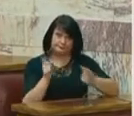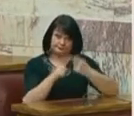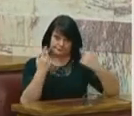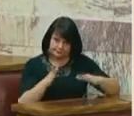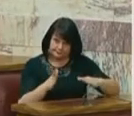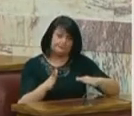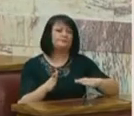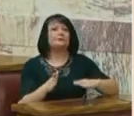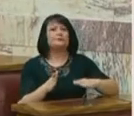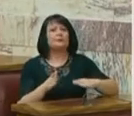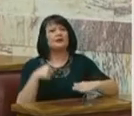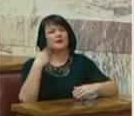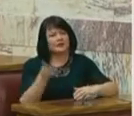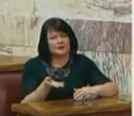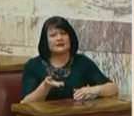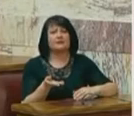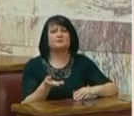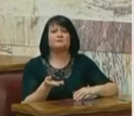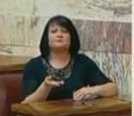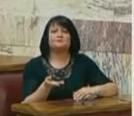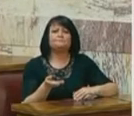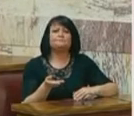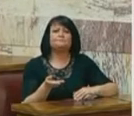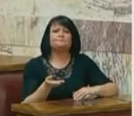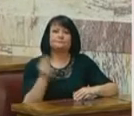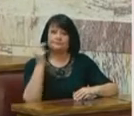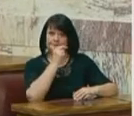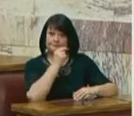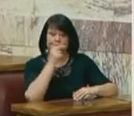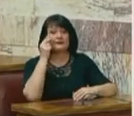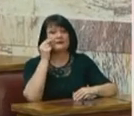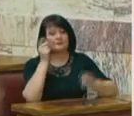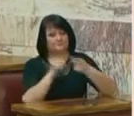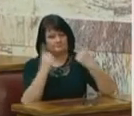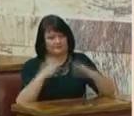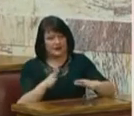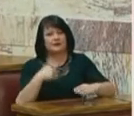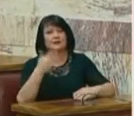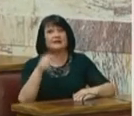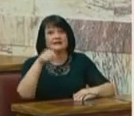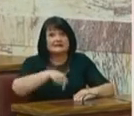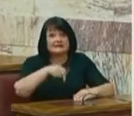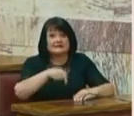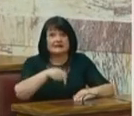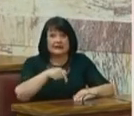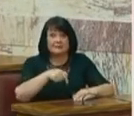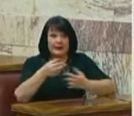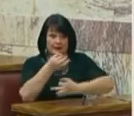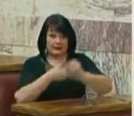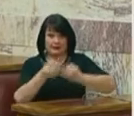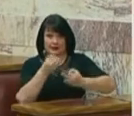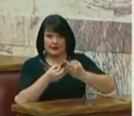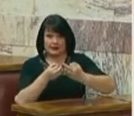στα όσα είπε με τον Πρωθυπουργό των Σκοπίων Ζάεφ. Σήμερα τοποθετήθηκε